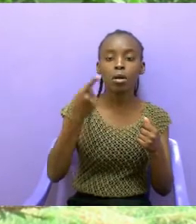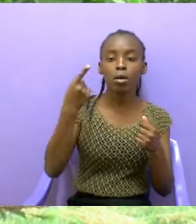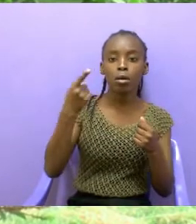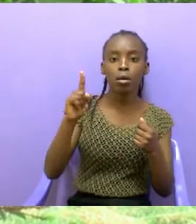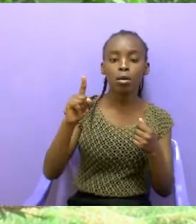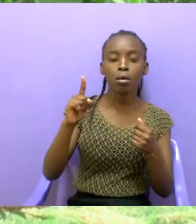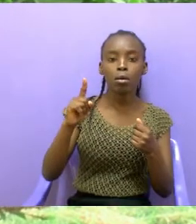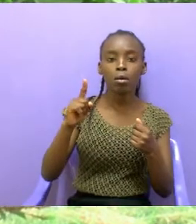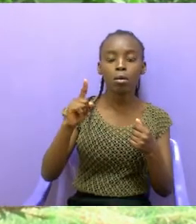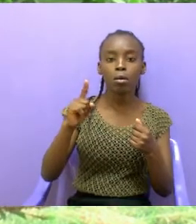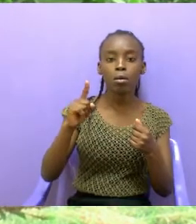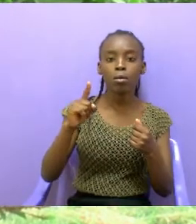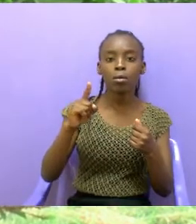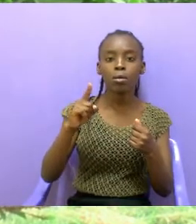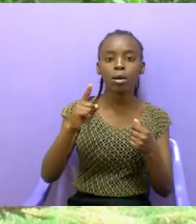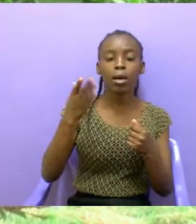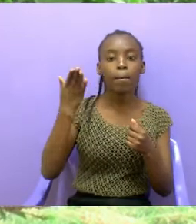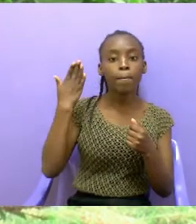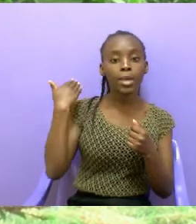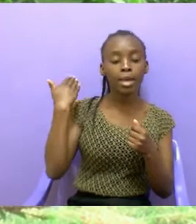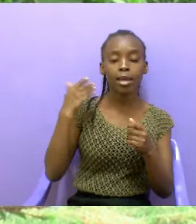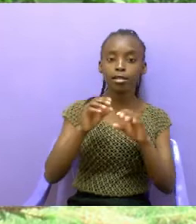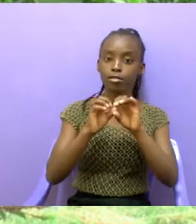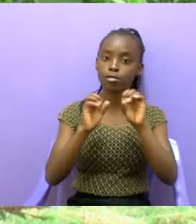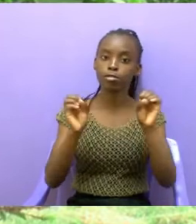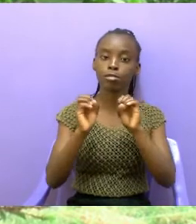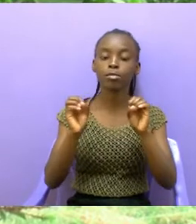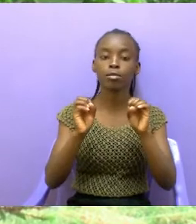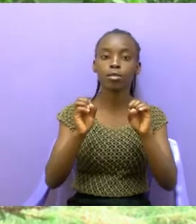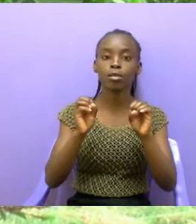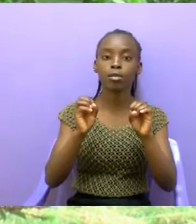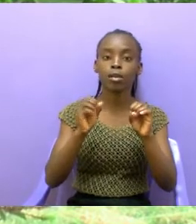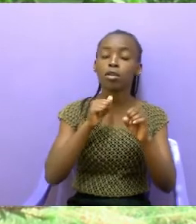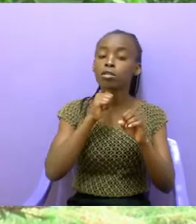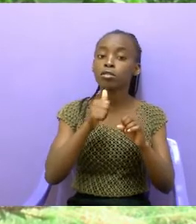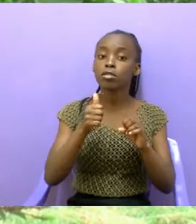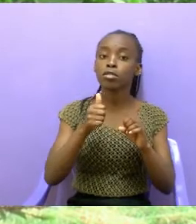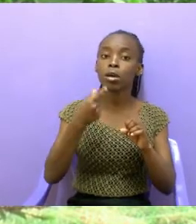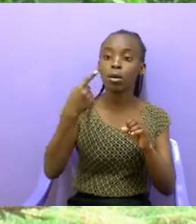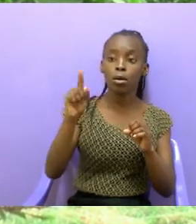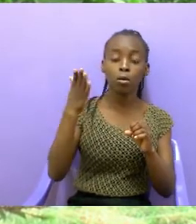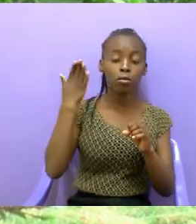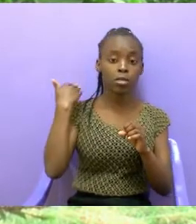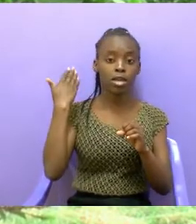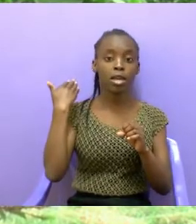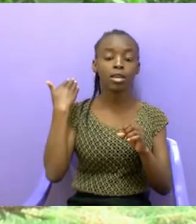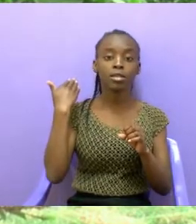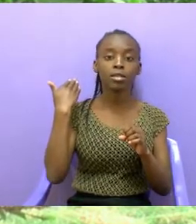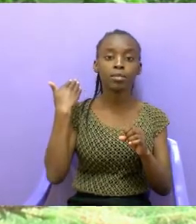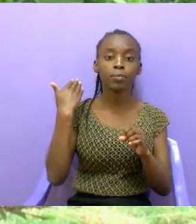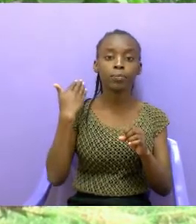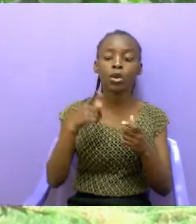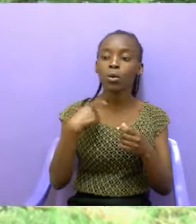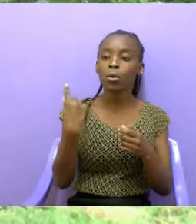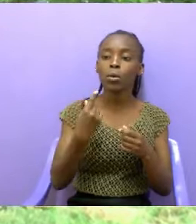nyuma. Don't backslide. Don't look back. Usirudi nyuma, endelea kusonga mbele. Kwa hivyo hapo mahali tumesoma ni